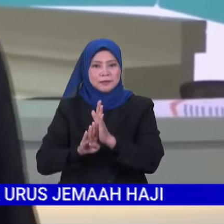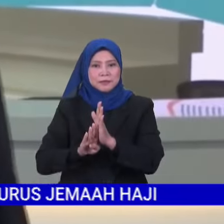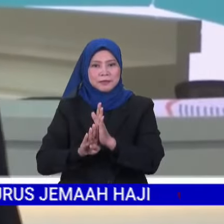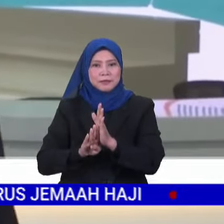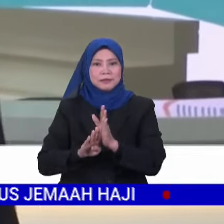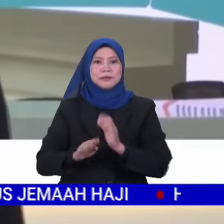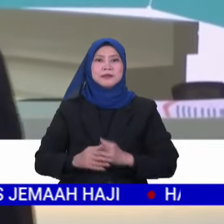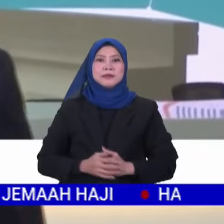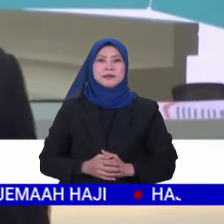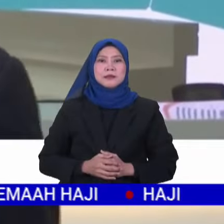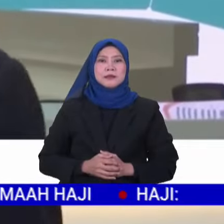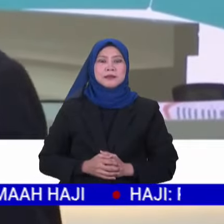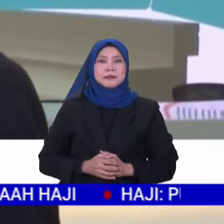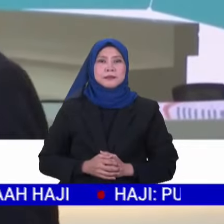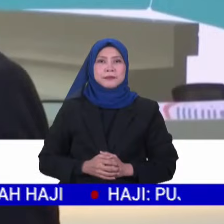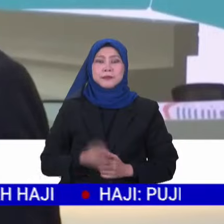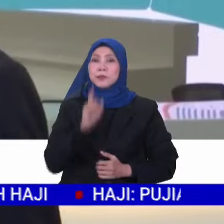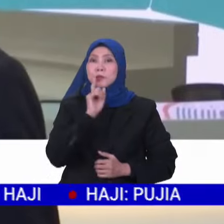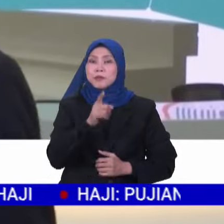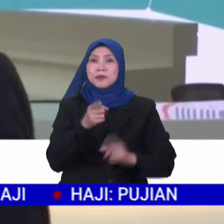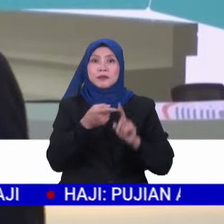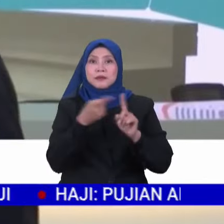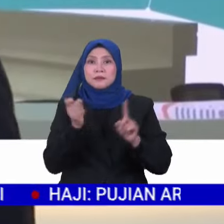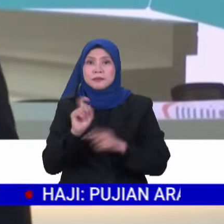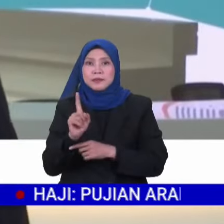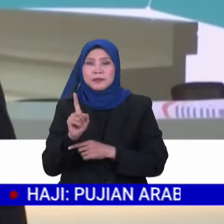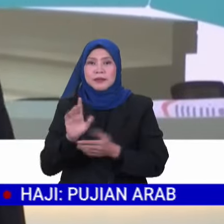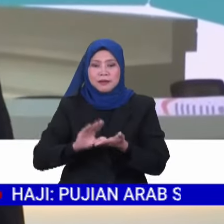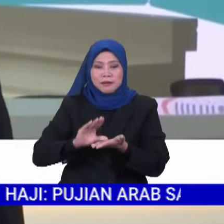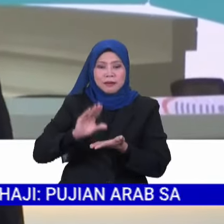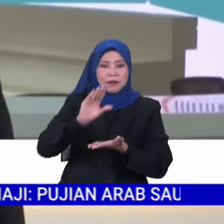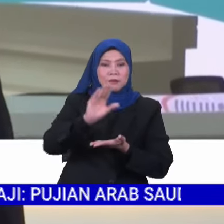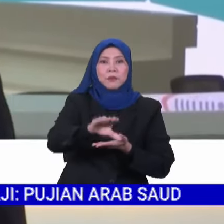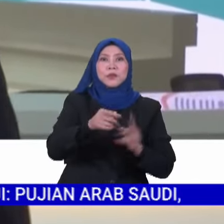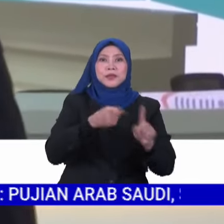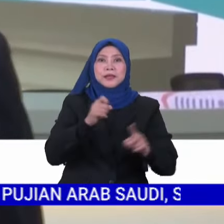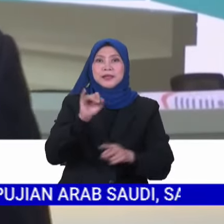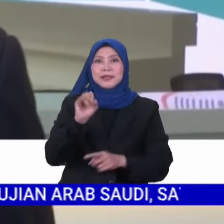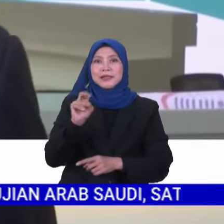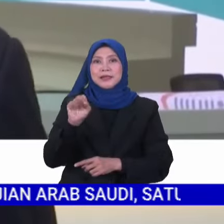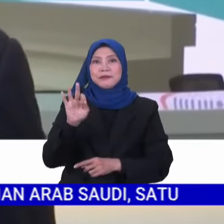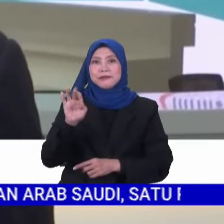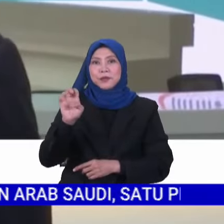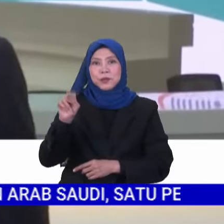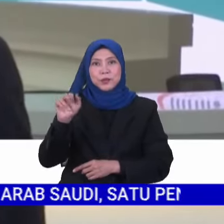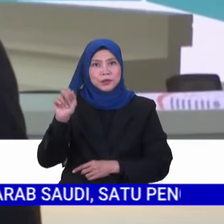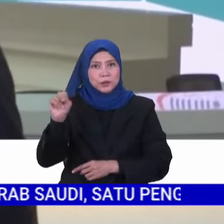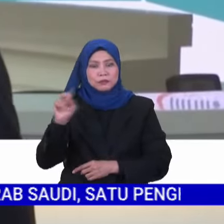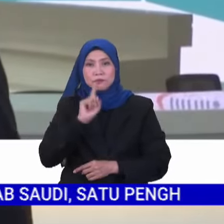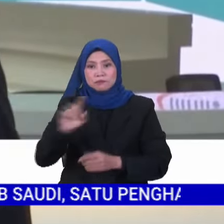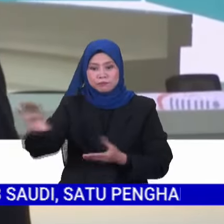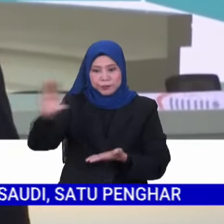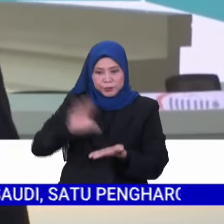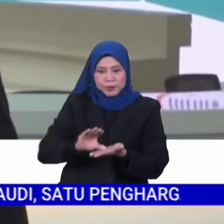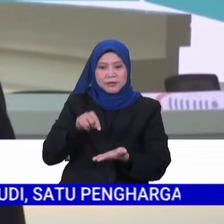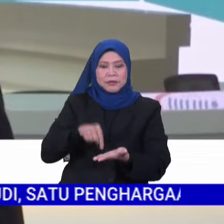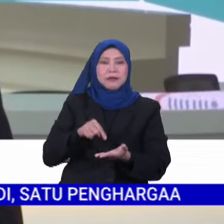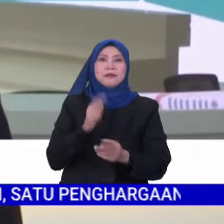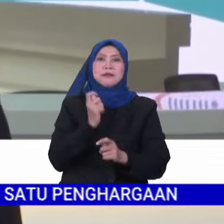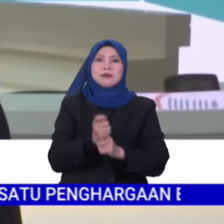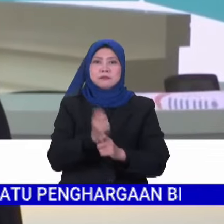slebor salah satu sebagiannya lain ke daripada yang dilakukan oleh payphone trying to call jumlah itu